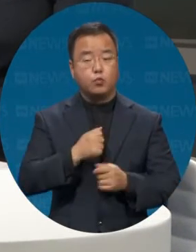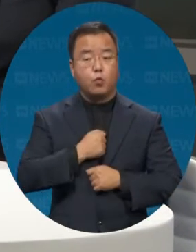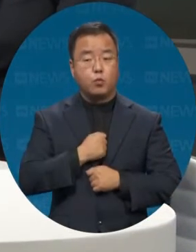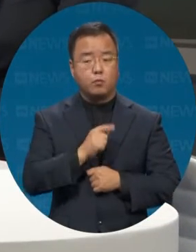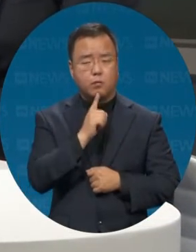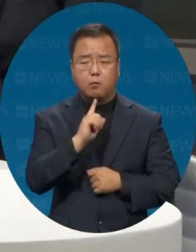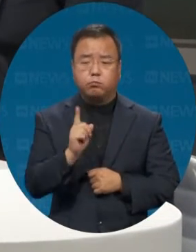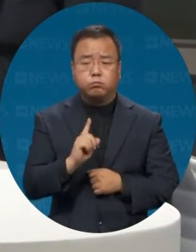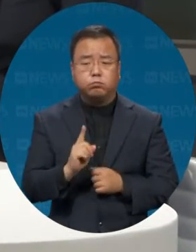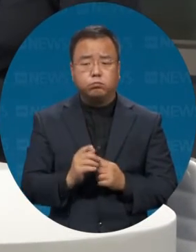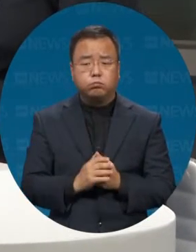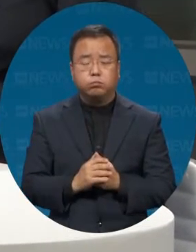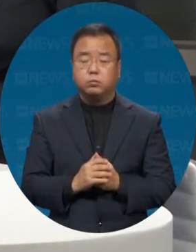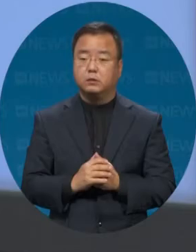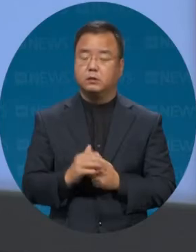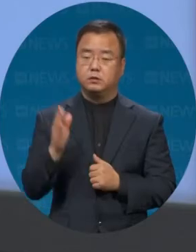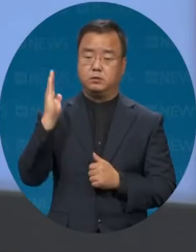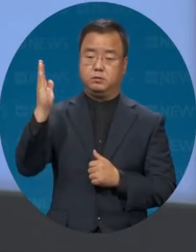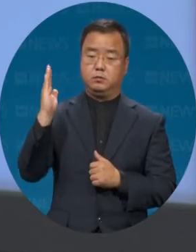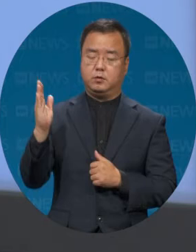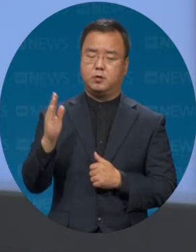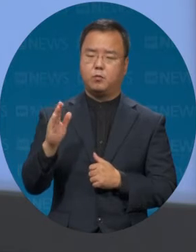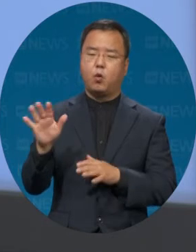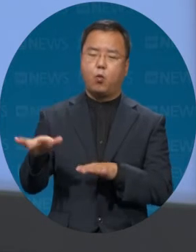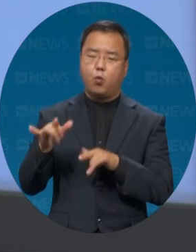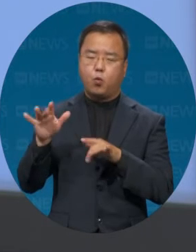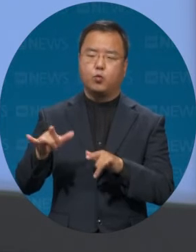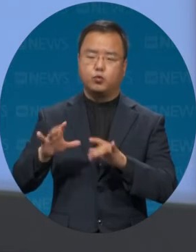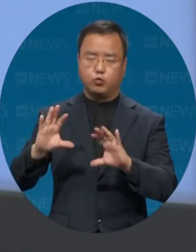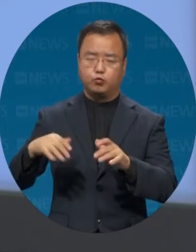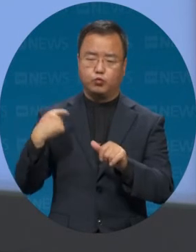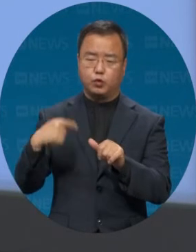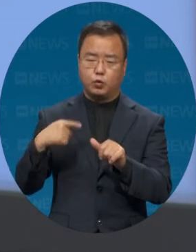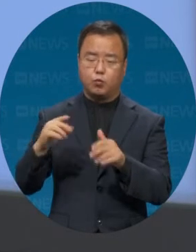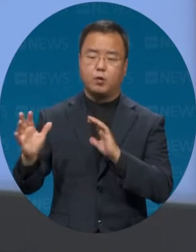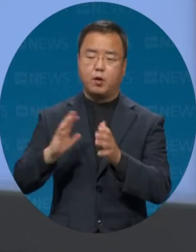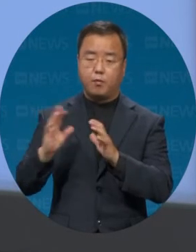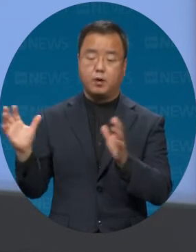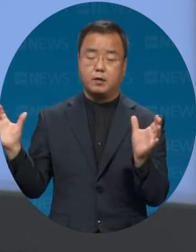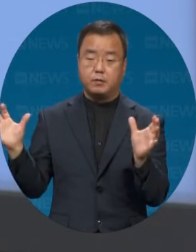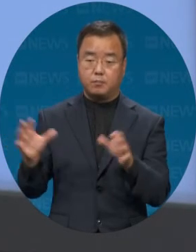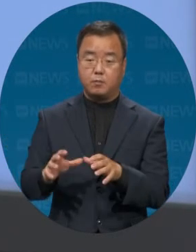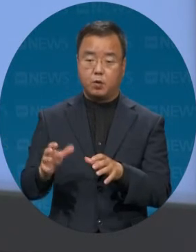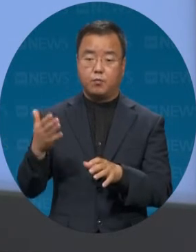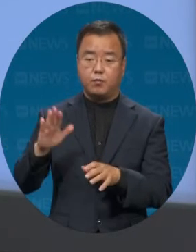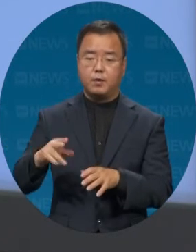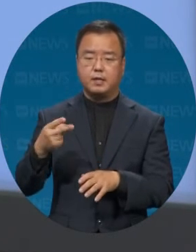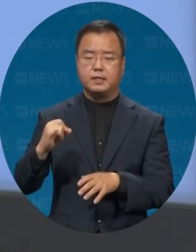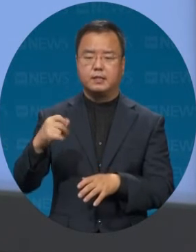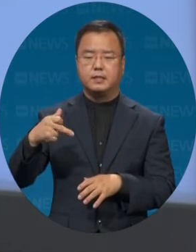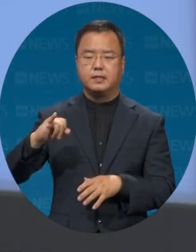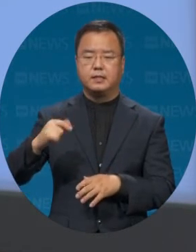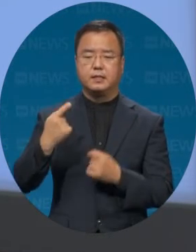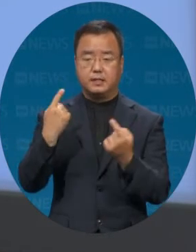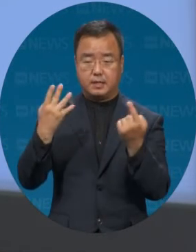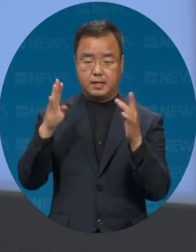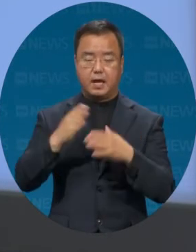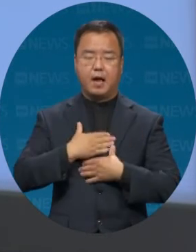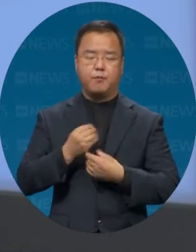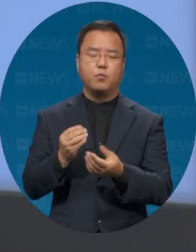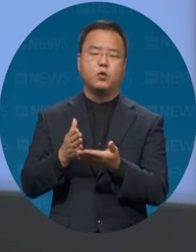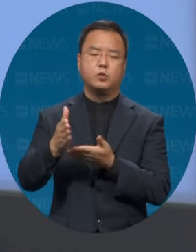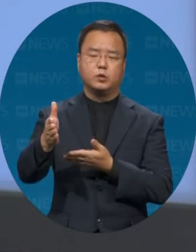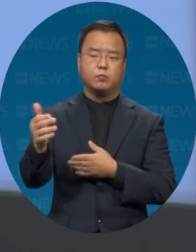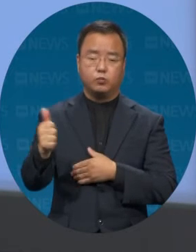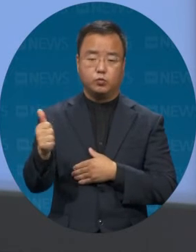인지요 근데 이 주장은 이제 호주 국제 2 컨퍼런스 알렸는데 여기에 참여했던 d 킨 대학의 안보 전문가 그랩